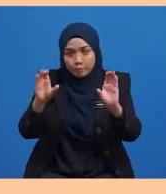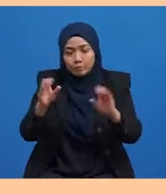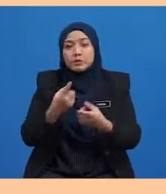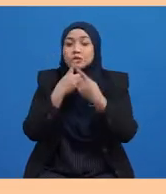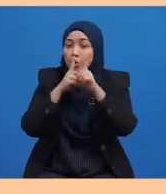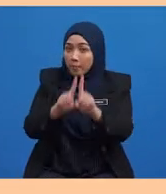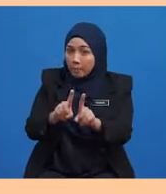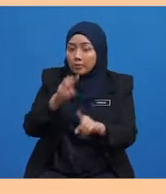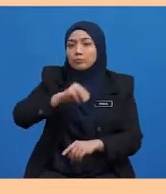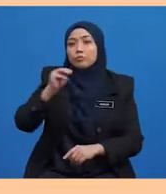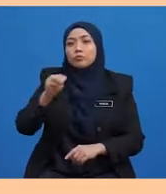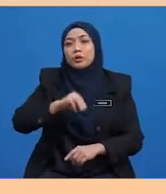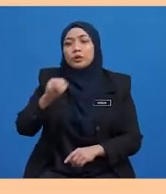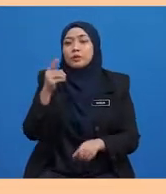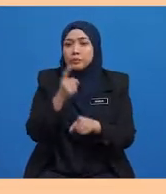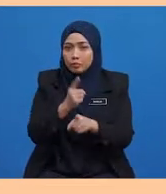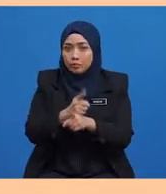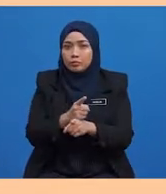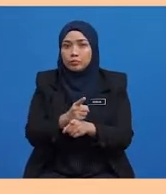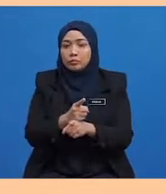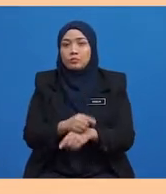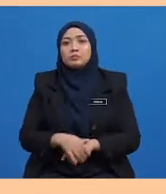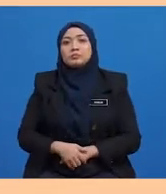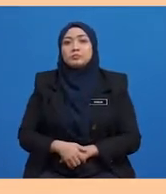Jawapan murid-murid memang betul.